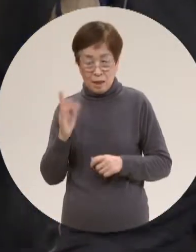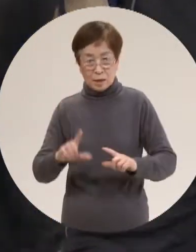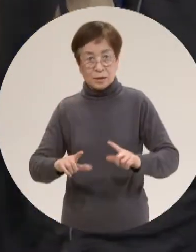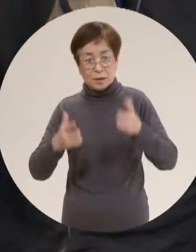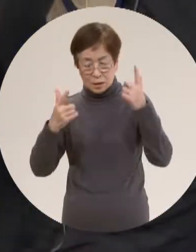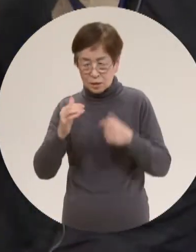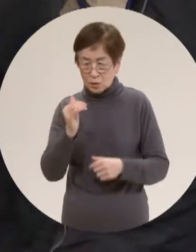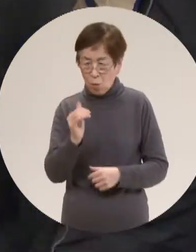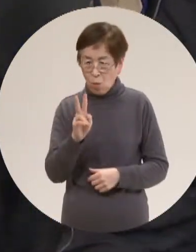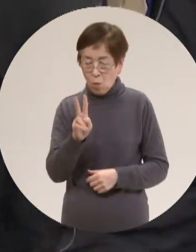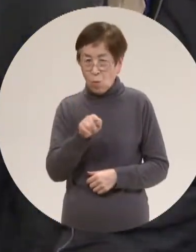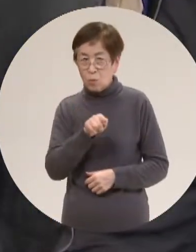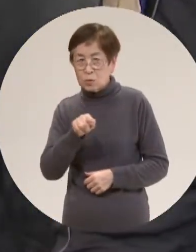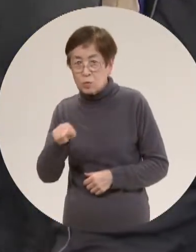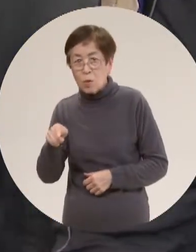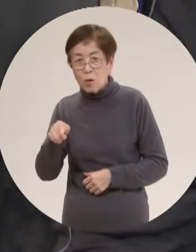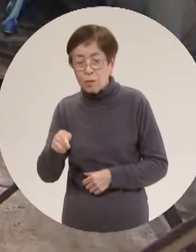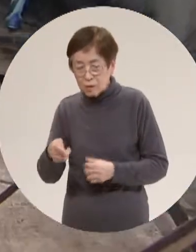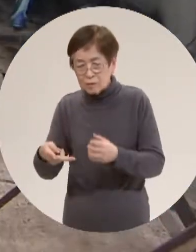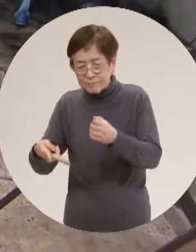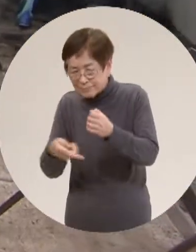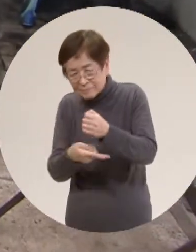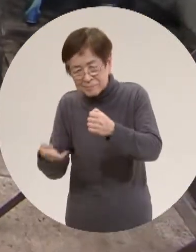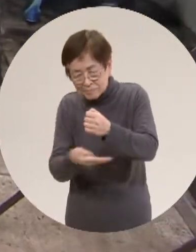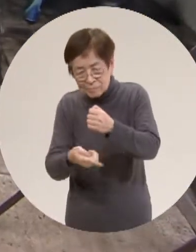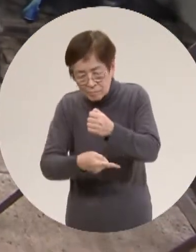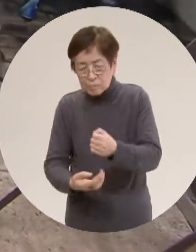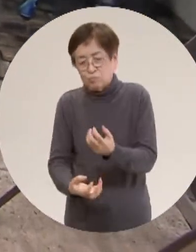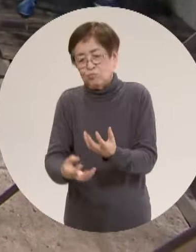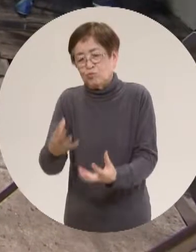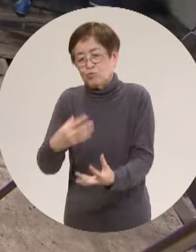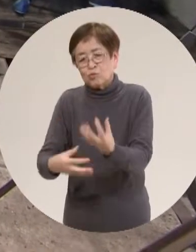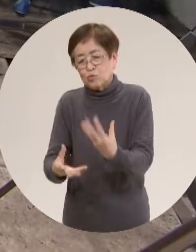これは原料の楮の木を蒸しているところ。